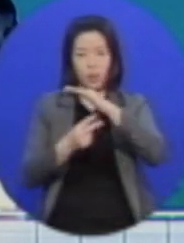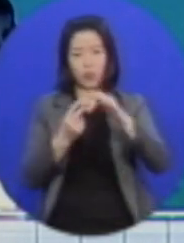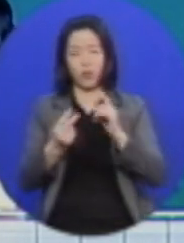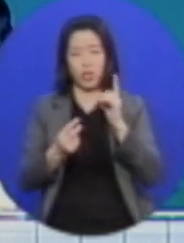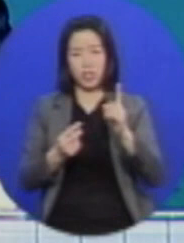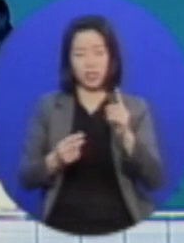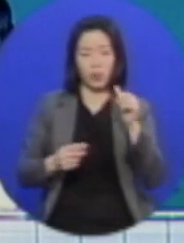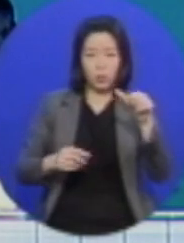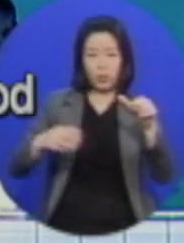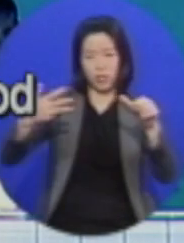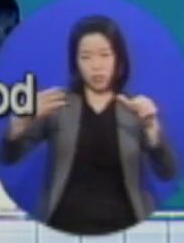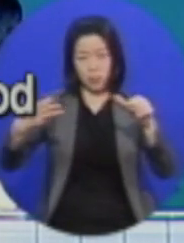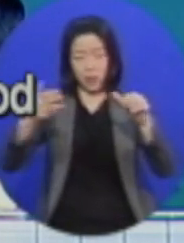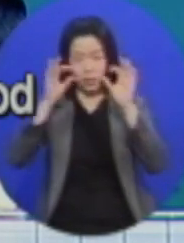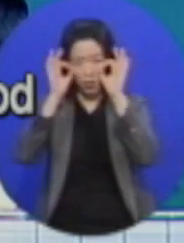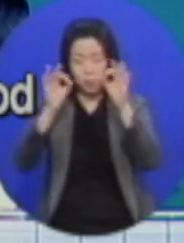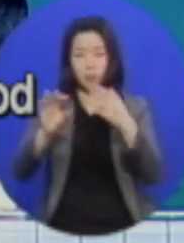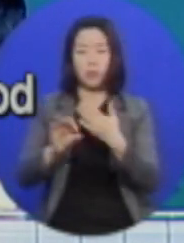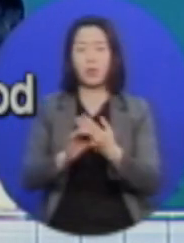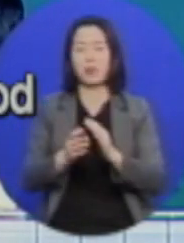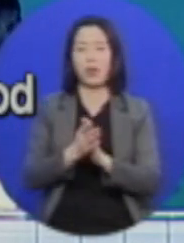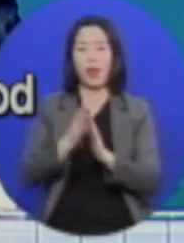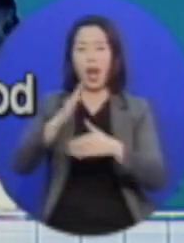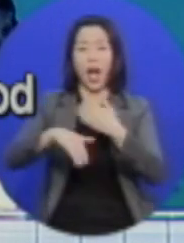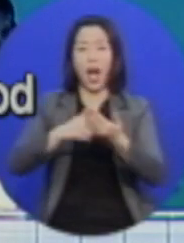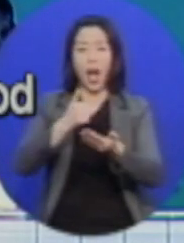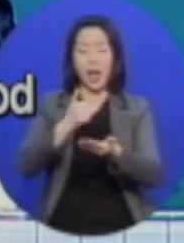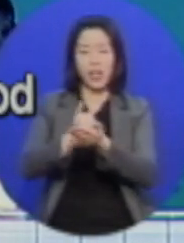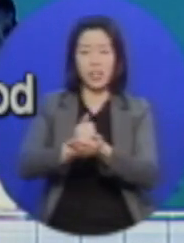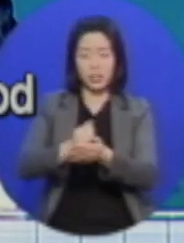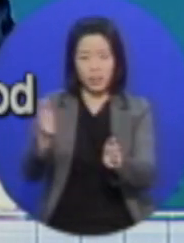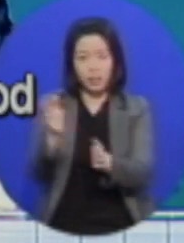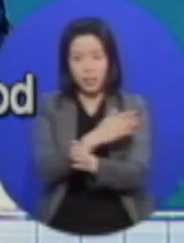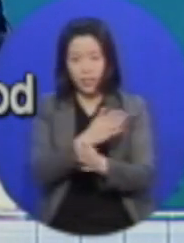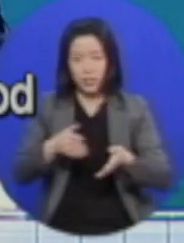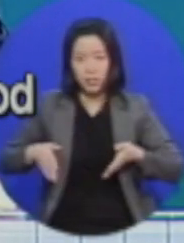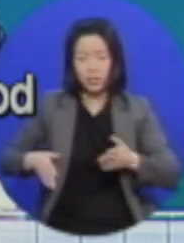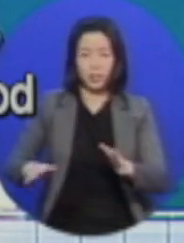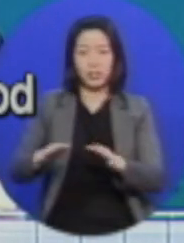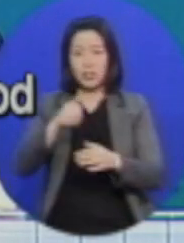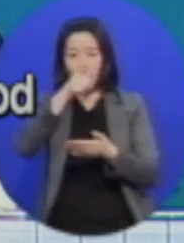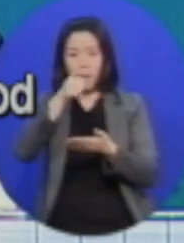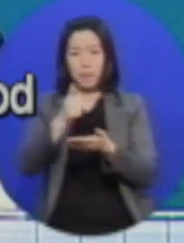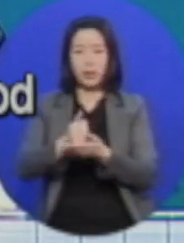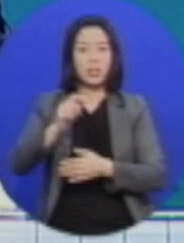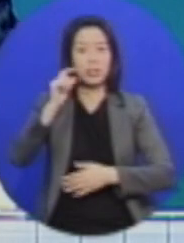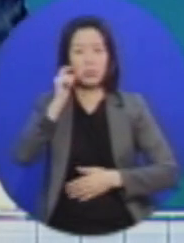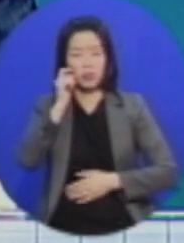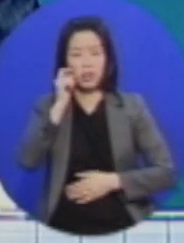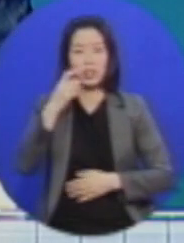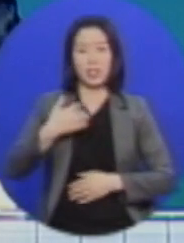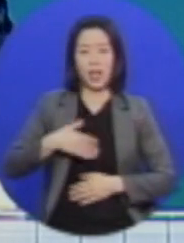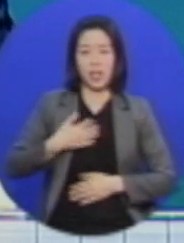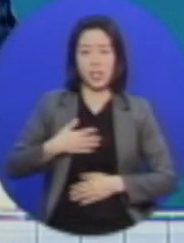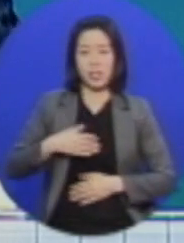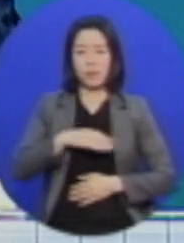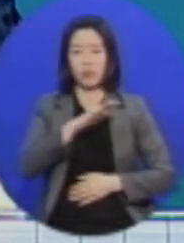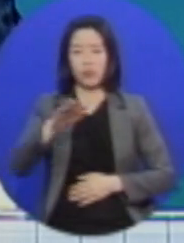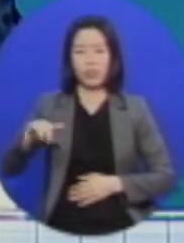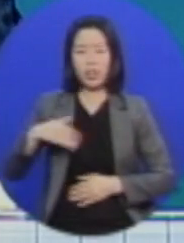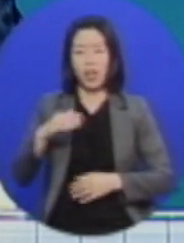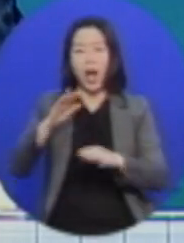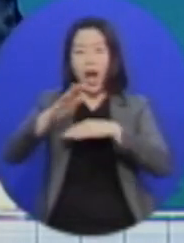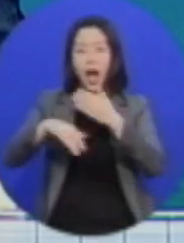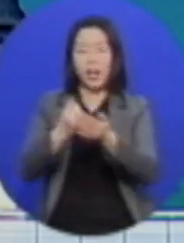18절 말씀에 보면 하나님께로 나 신자는 엄지 치 아니하는 줄을 우리가 아나니 하나님께로 오신